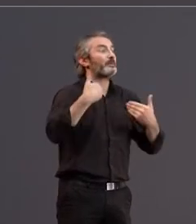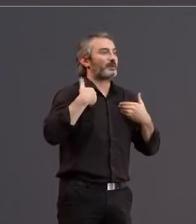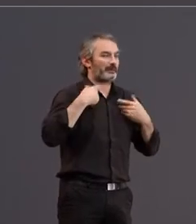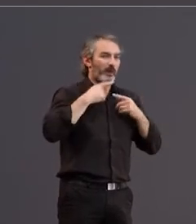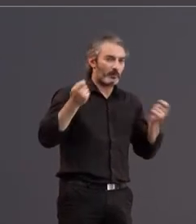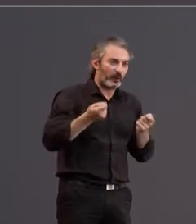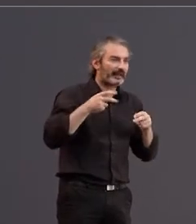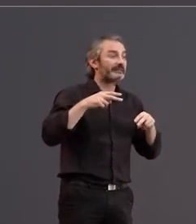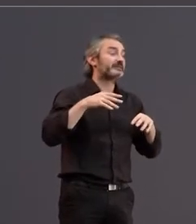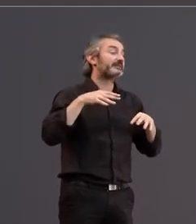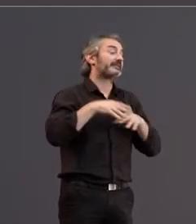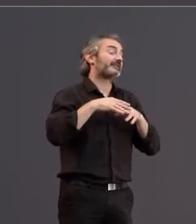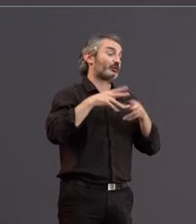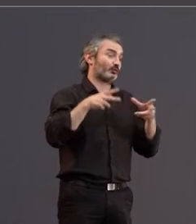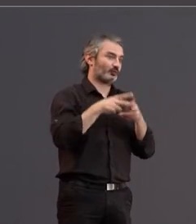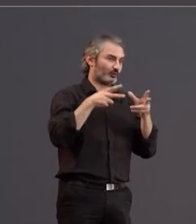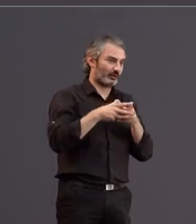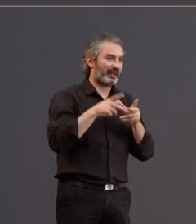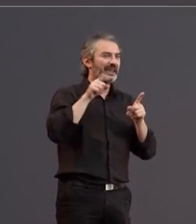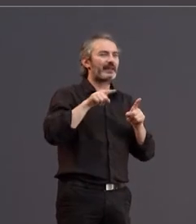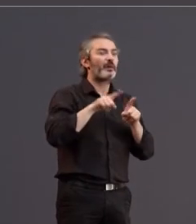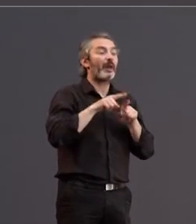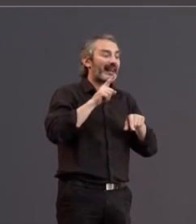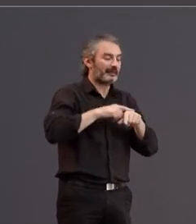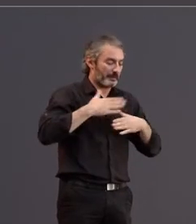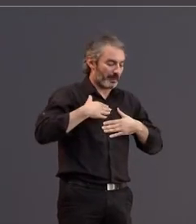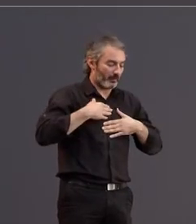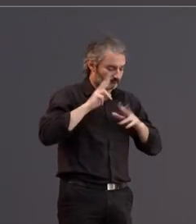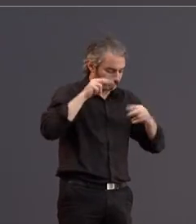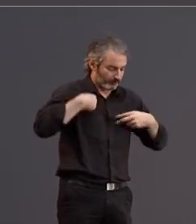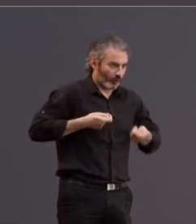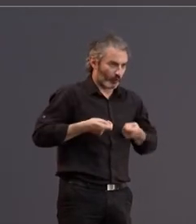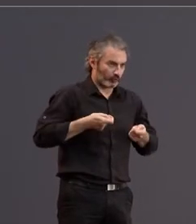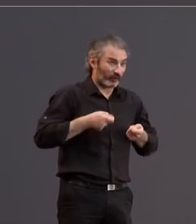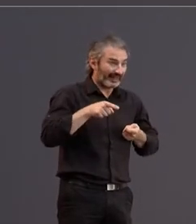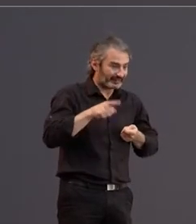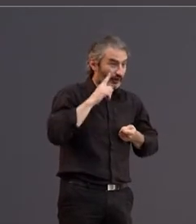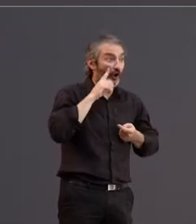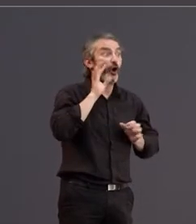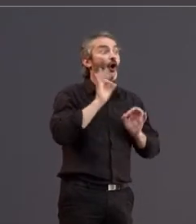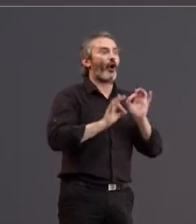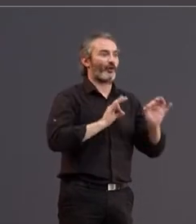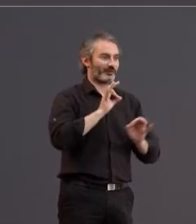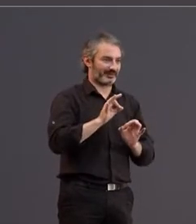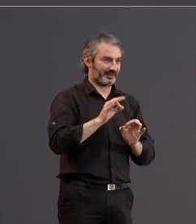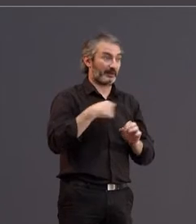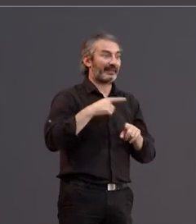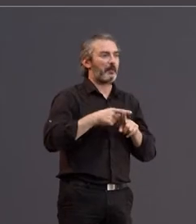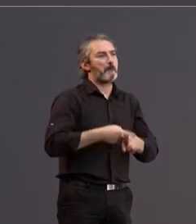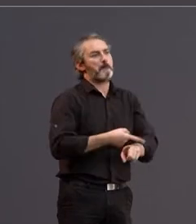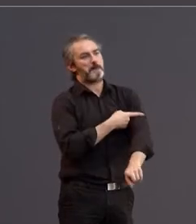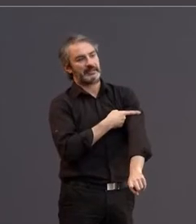de les xarxes socials. Que ser els amos del vostre temps, això també és important, pot ser un parany i que moltes vegades li acabem dedicant molt més